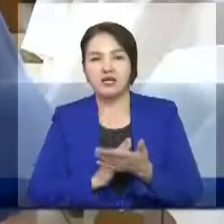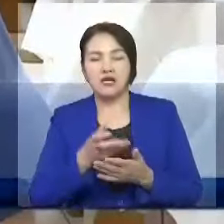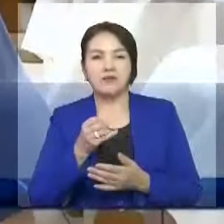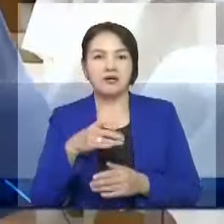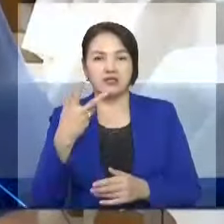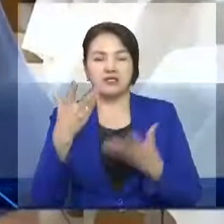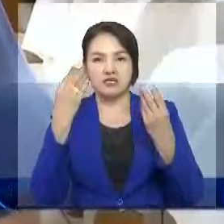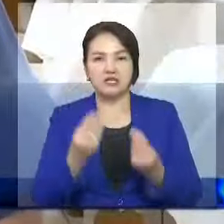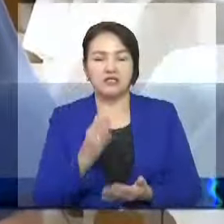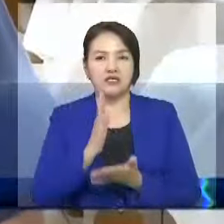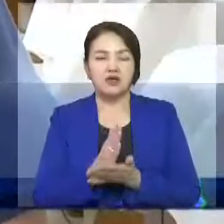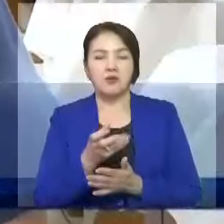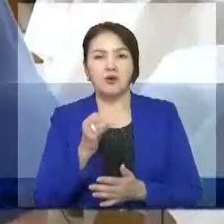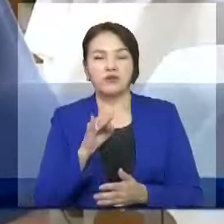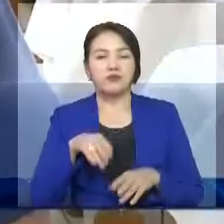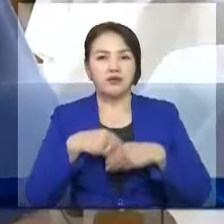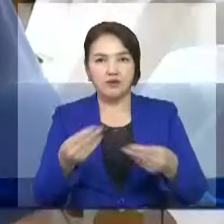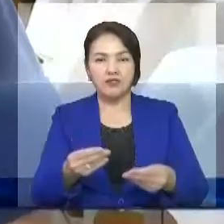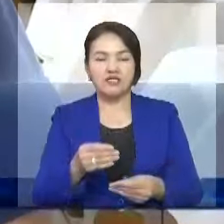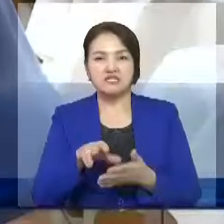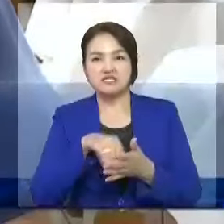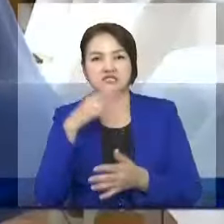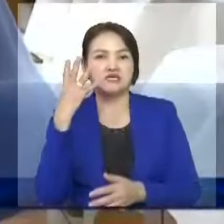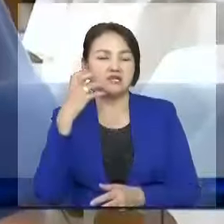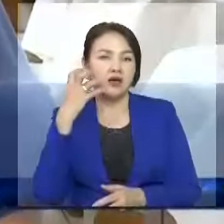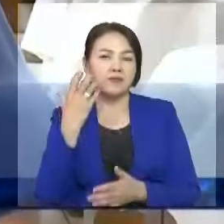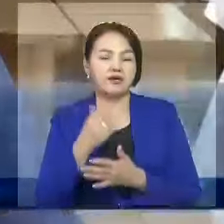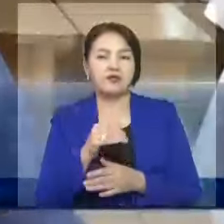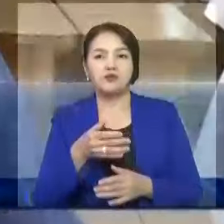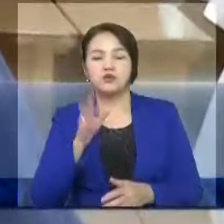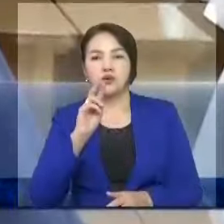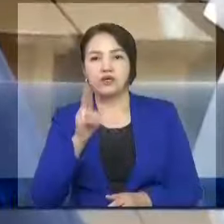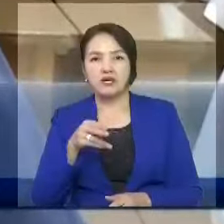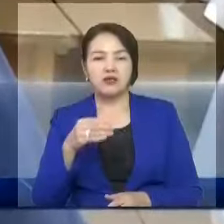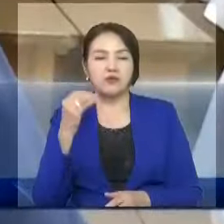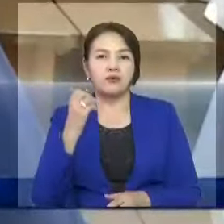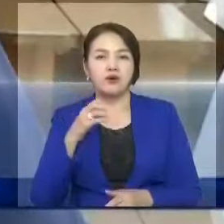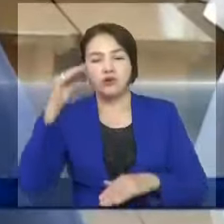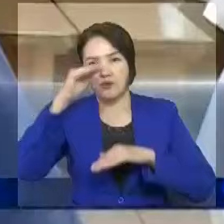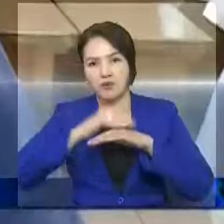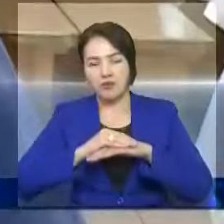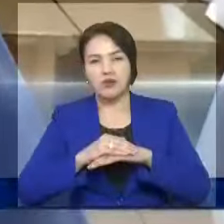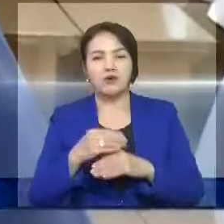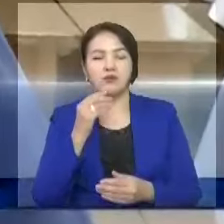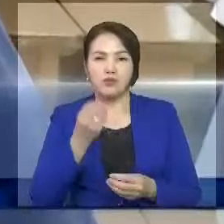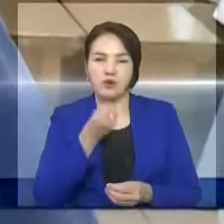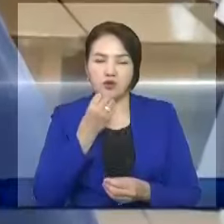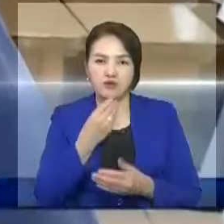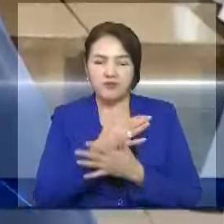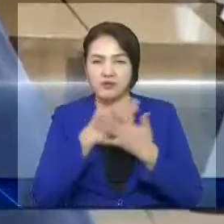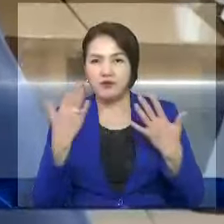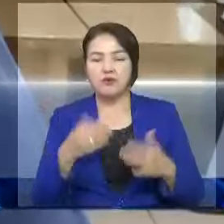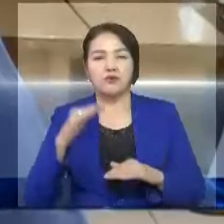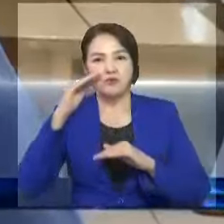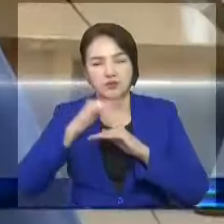В 3 часа дня есть полдник. Там мы подаем сырники, яблоки и натуральный сок. А вот на ужин плов с говядиной, хлеб с чаем. Есть еще у нас и